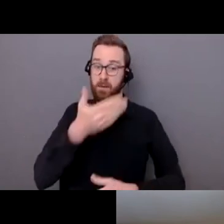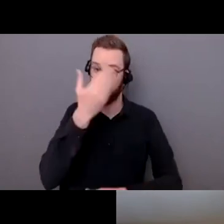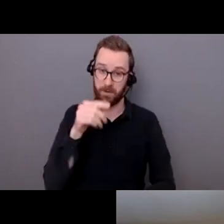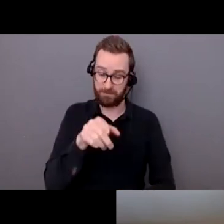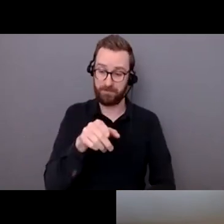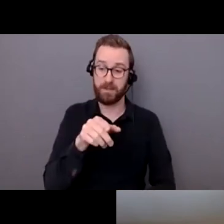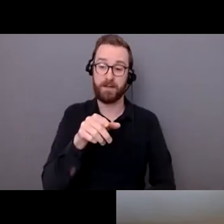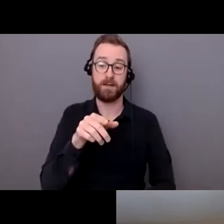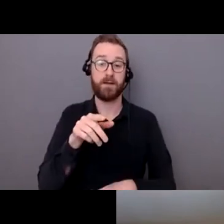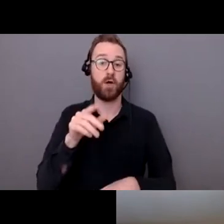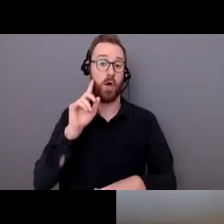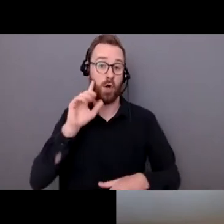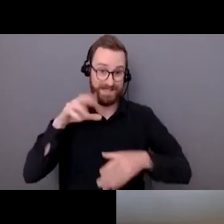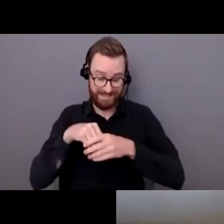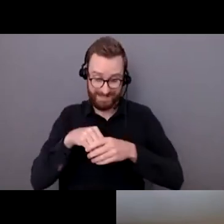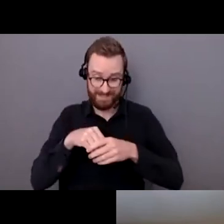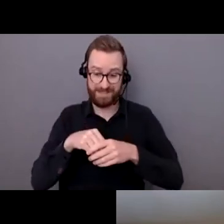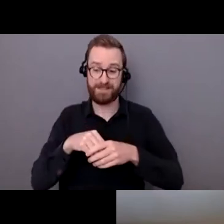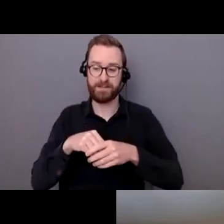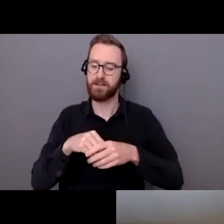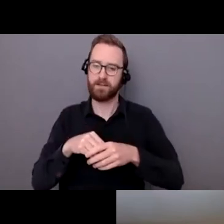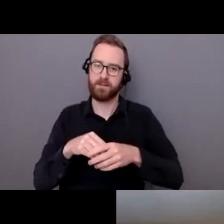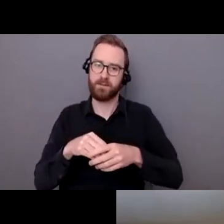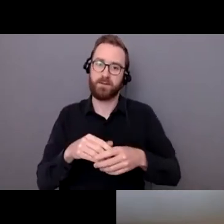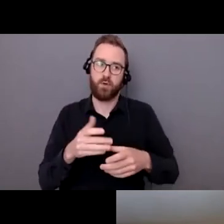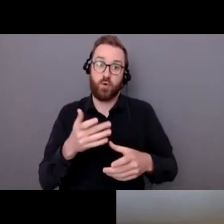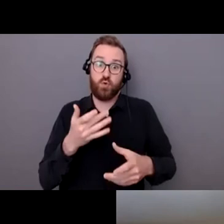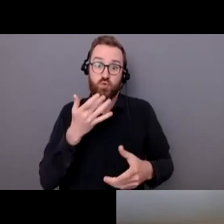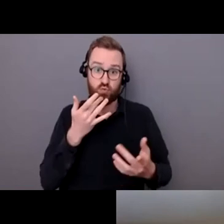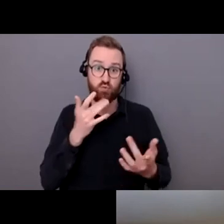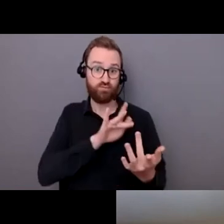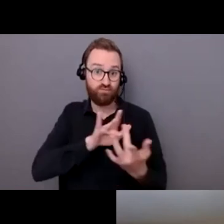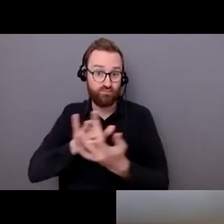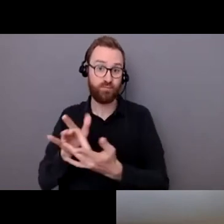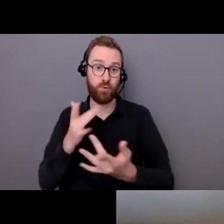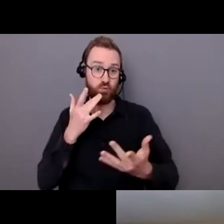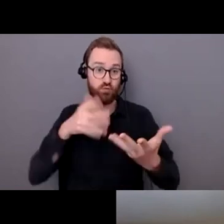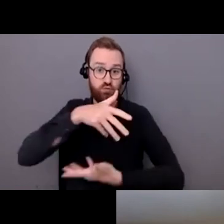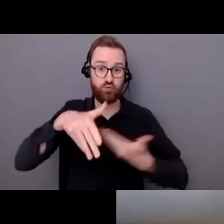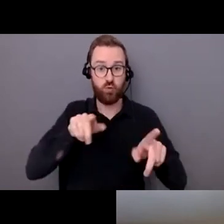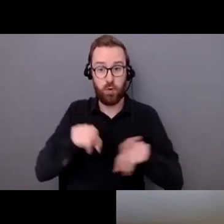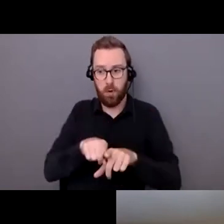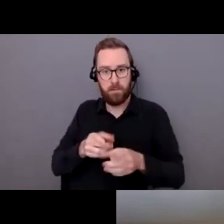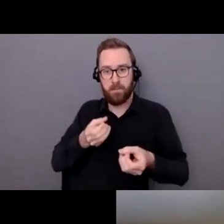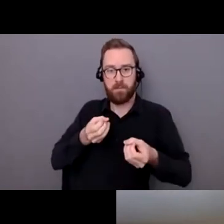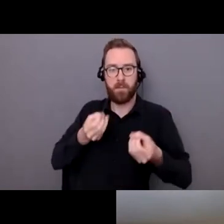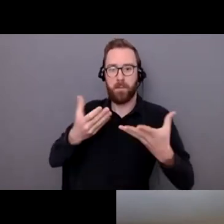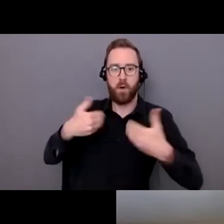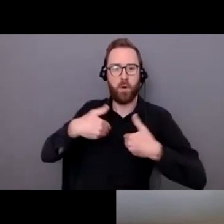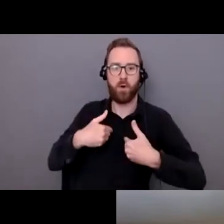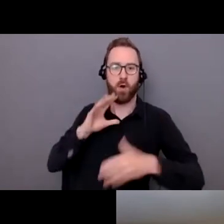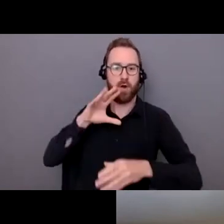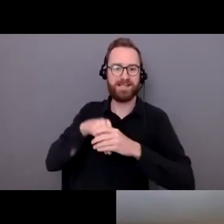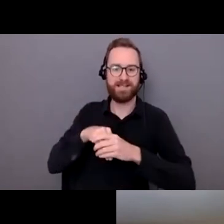Les personnes autistes, en général, recherchent autant les interactions sociales que les personnes non autistes. C'est ça qu'on retient aussi à